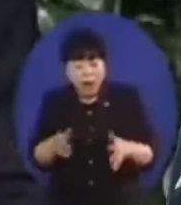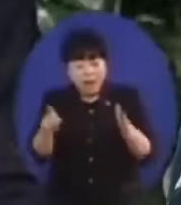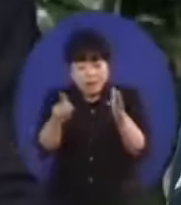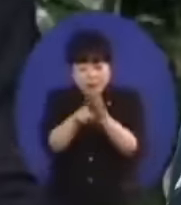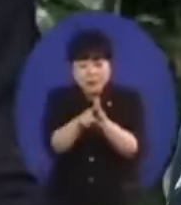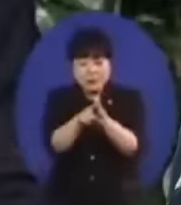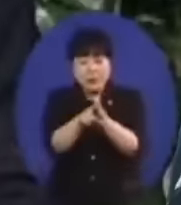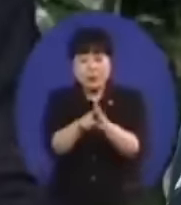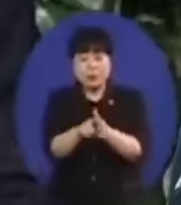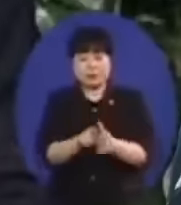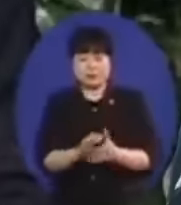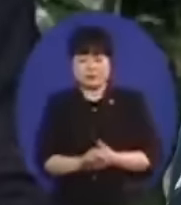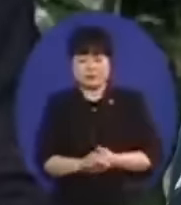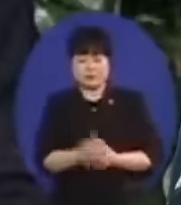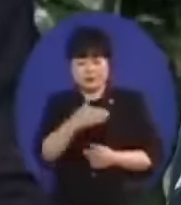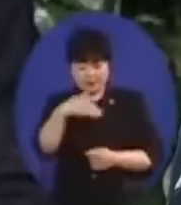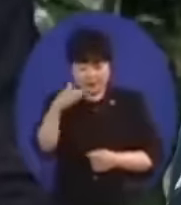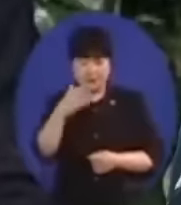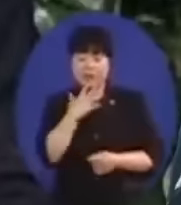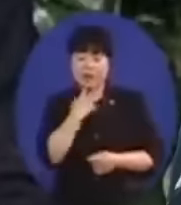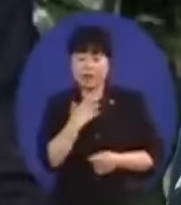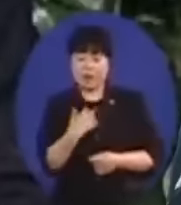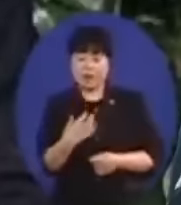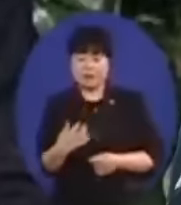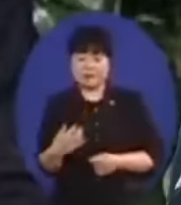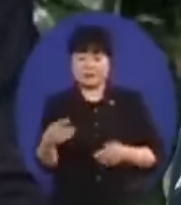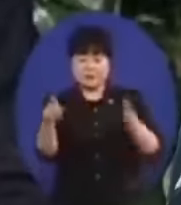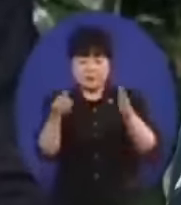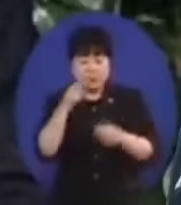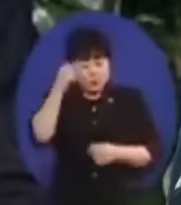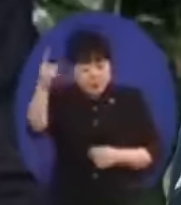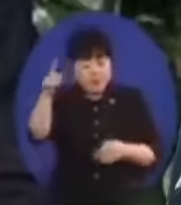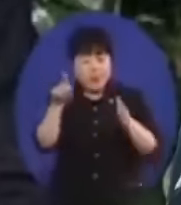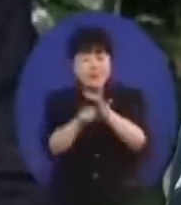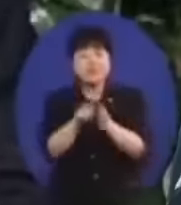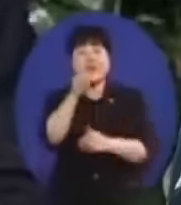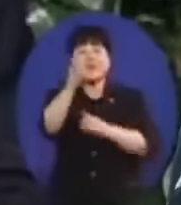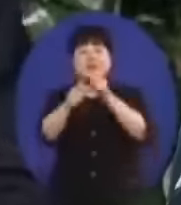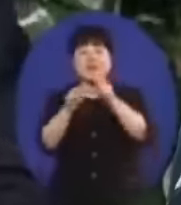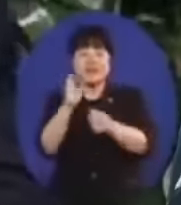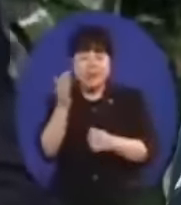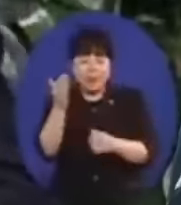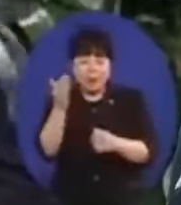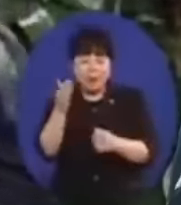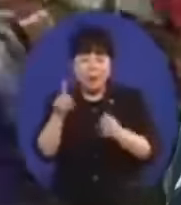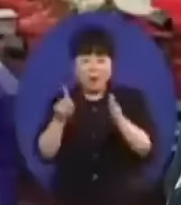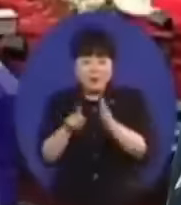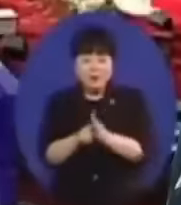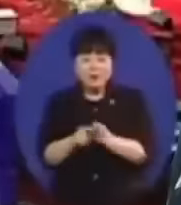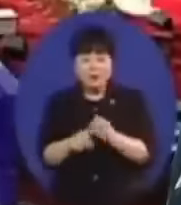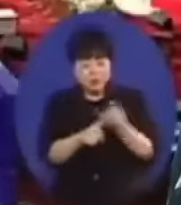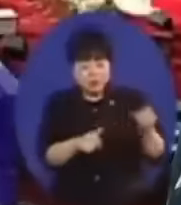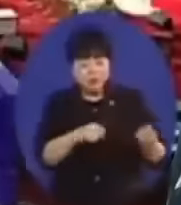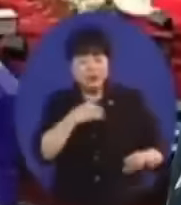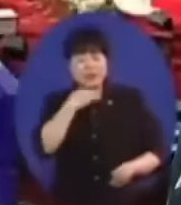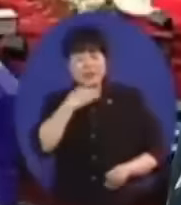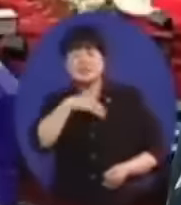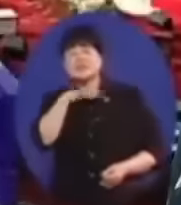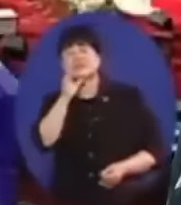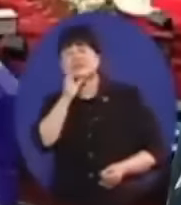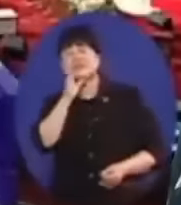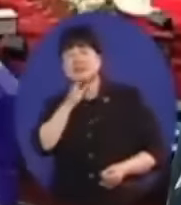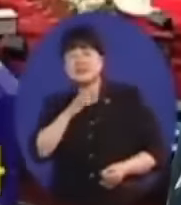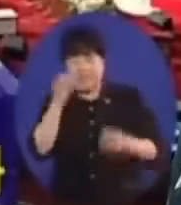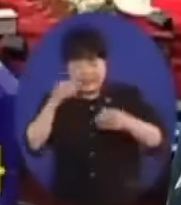믿음으로 나갔다. 그래서 아브라함은 위대한 믿음의 조상이 된 것입니다. 믿음으로 사라 자신도 나이가 많아